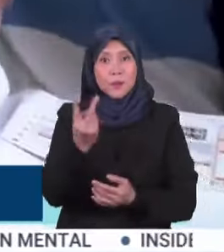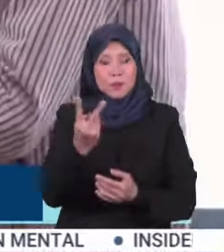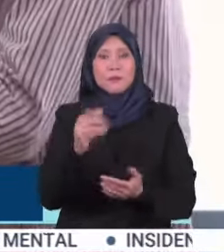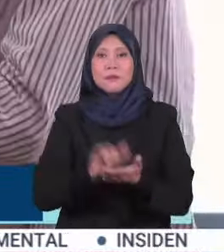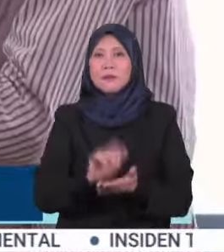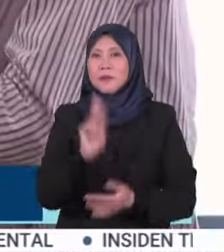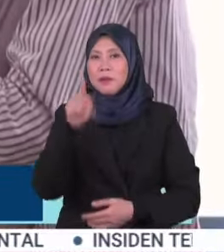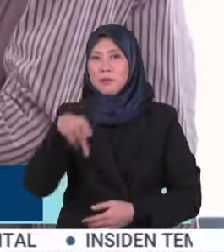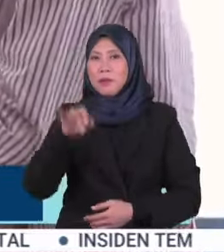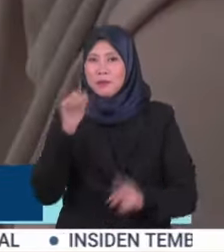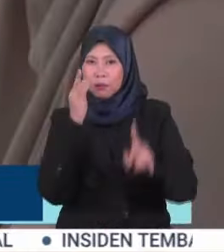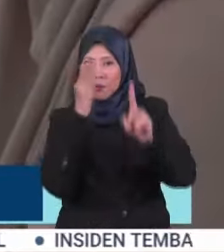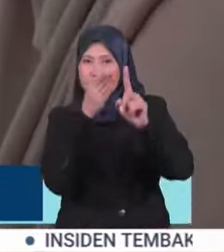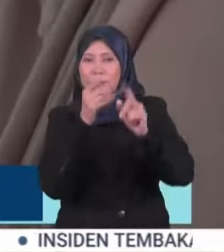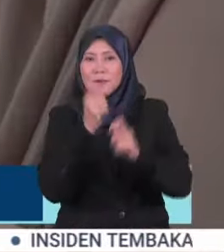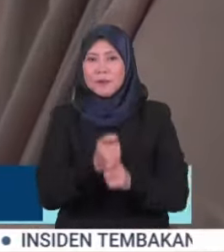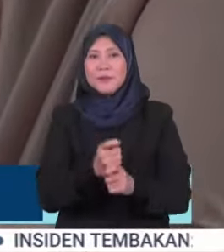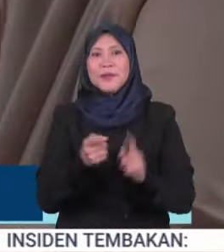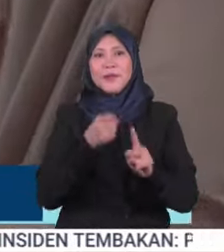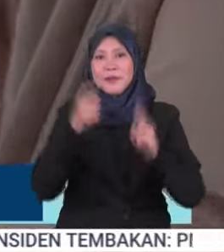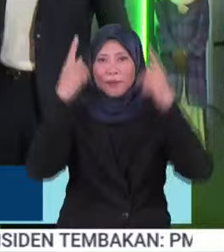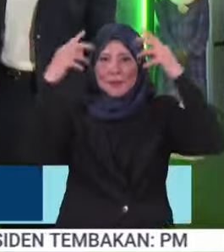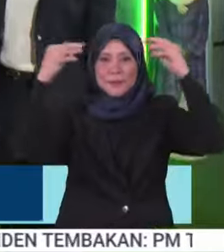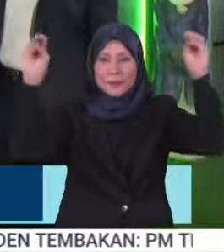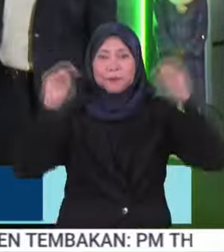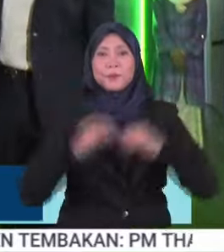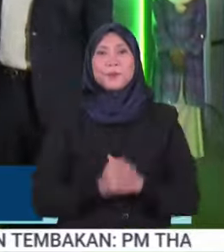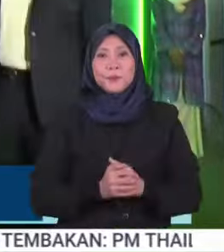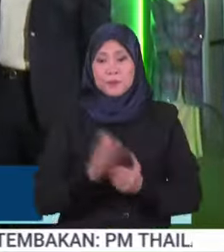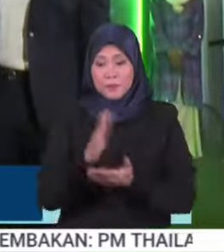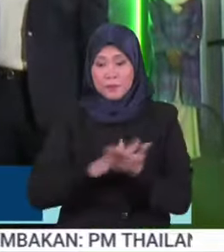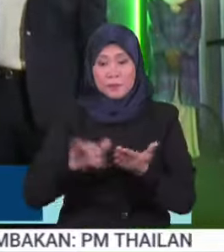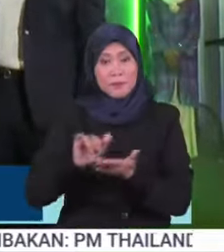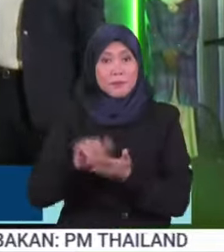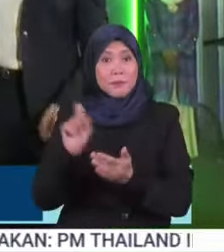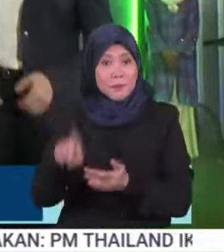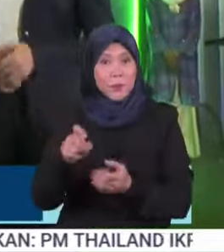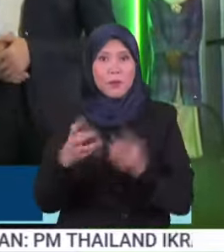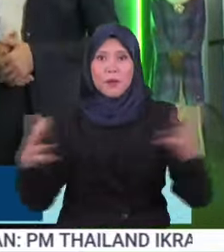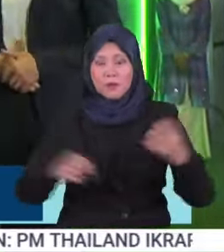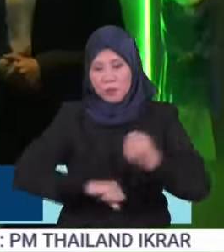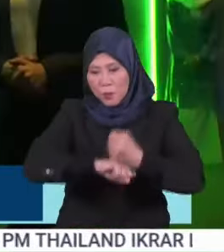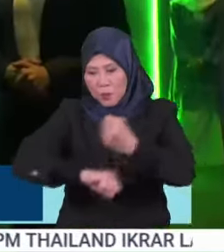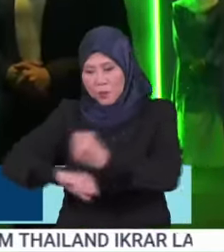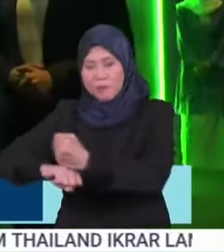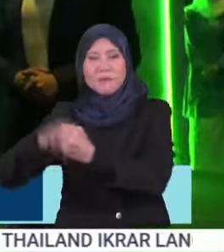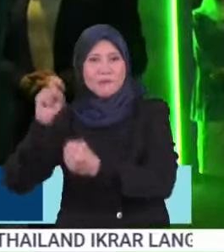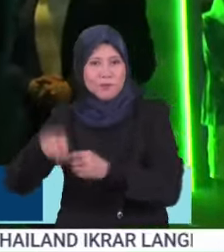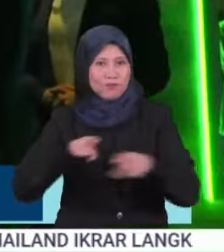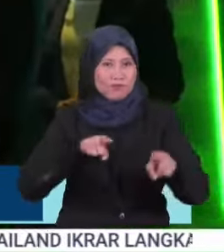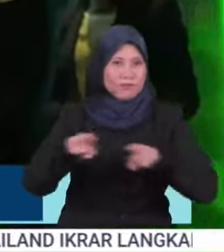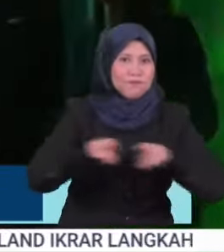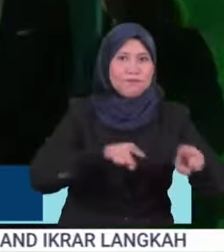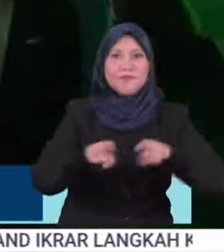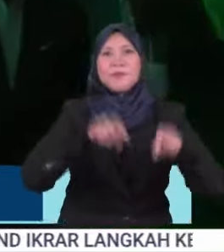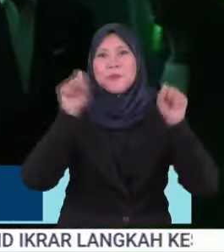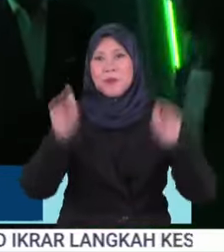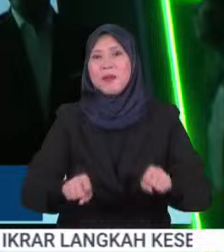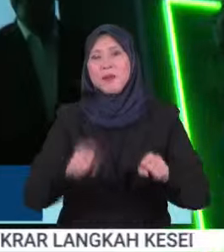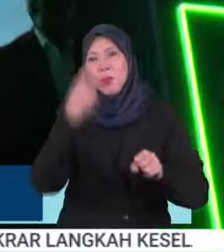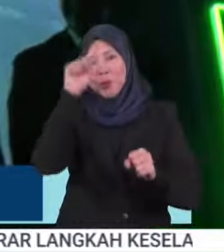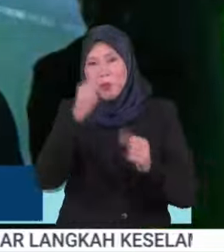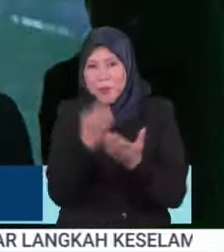antara KPI yang telah ditetapkan oleh Perdana Menteri. Sektor tersebut perlukan banyak sokongan supaya lebih berdaya mampan